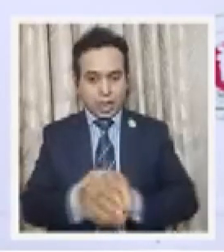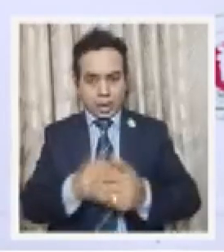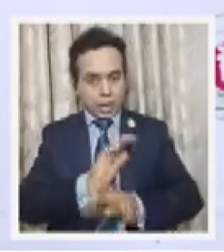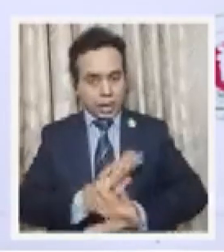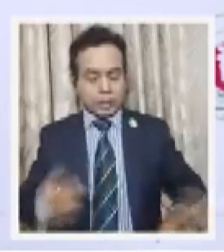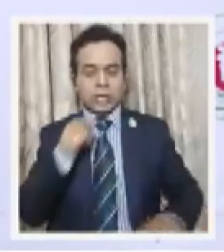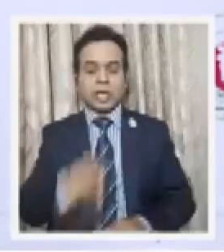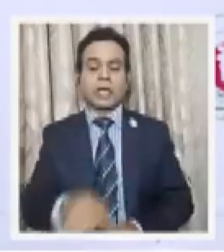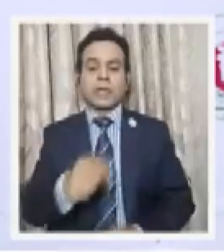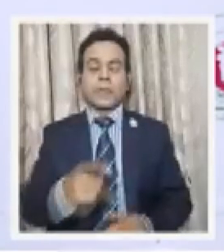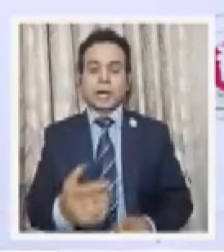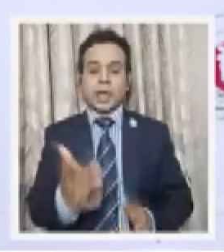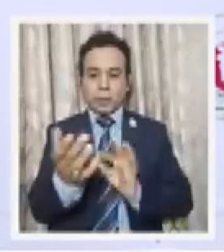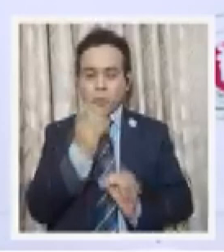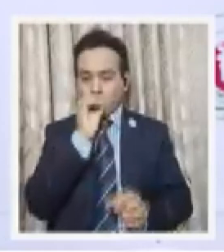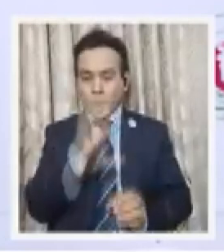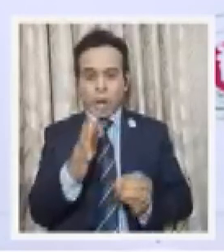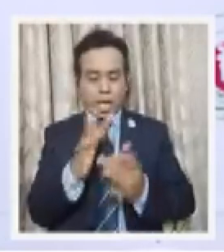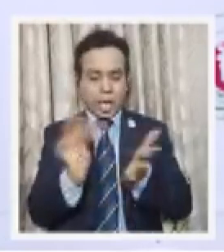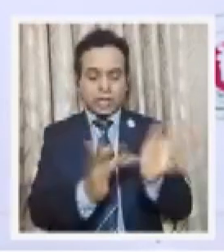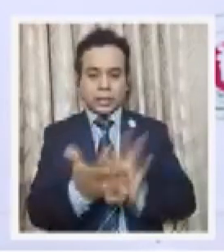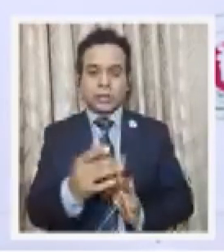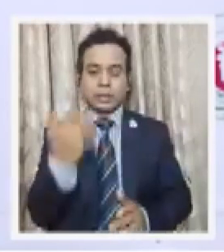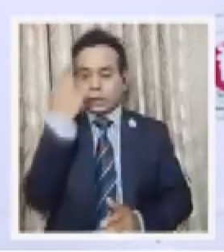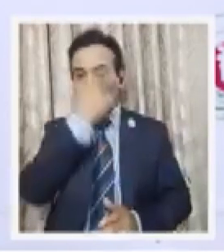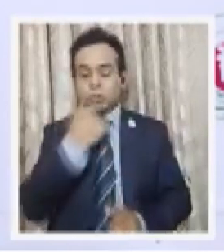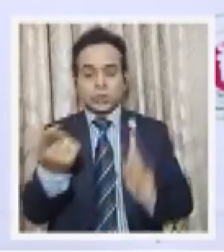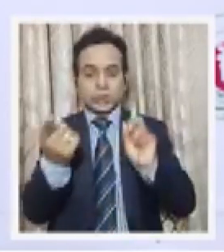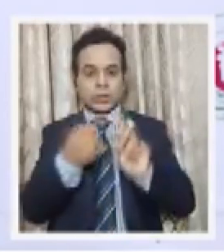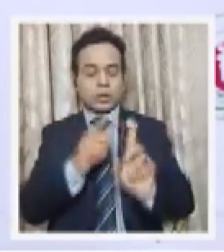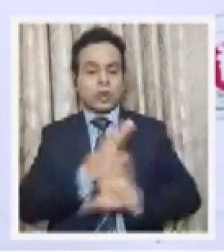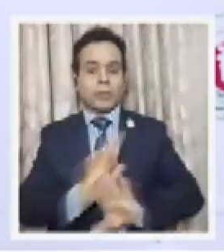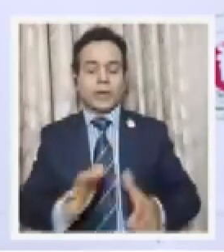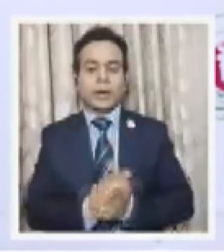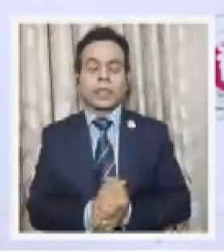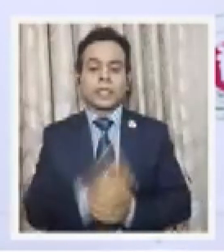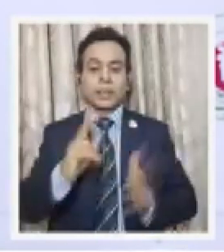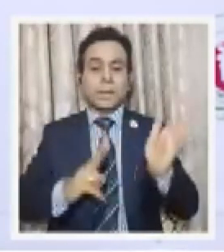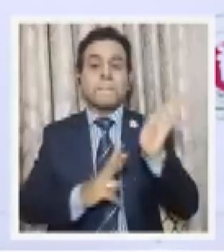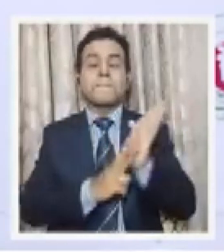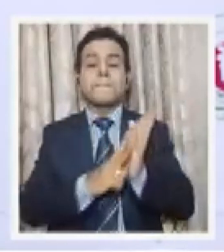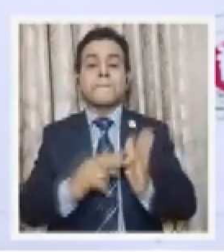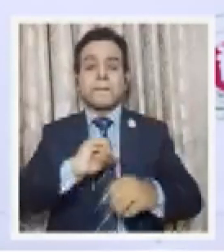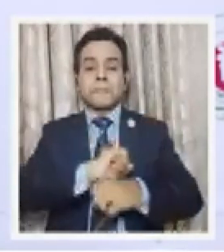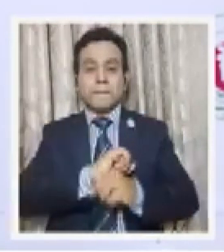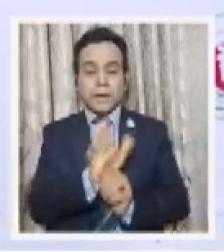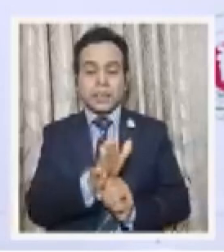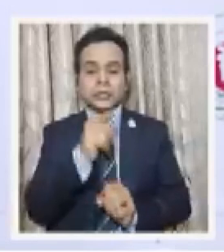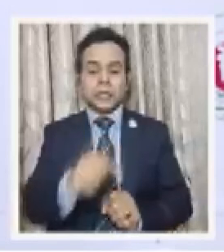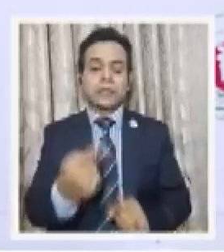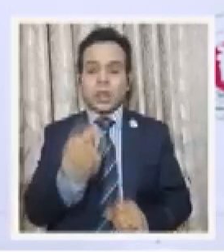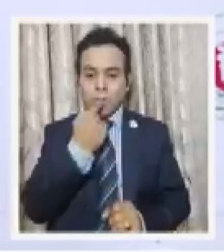চলবেন, কমপক্ষে 3 ফিট বা 1 মিটার সামাজিক দূরত্ব বজায় রেখে চলতে হবে। তাছাড়া রোগ প্রতিরোধ ক্ষমতা বৃদ্ধি করে